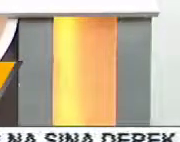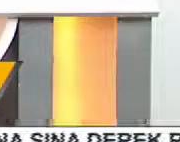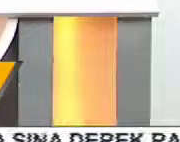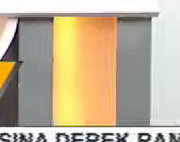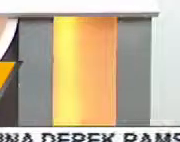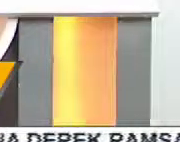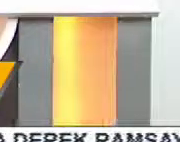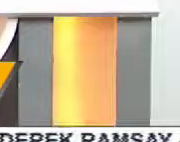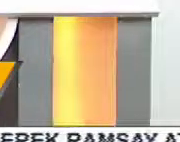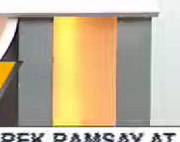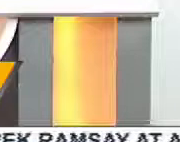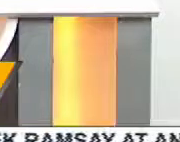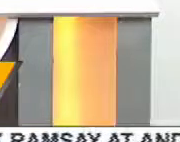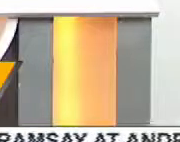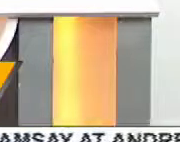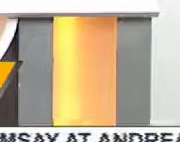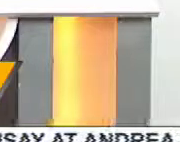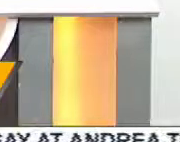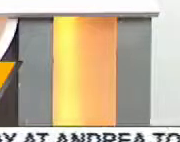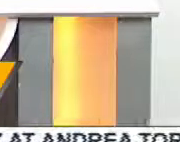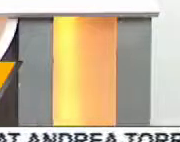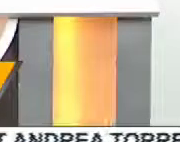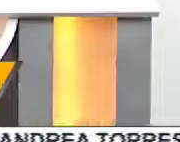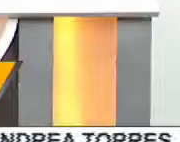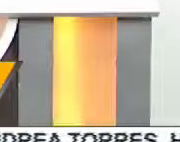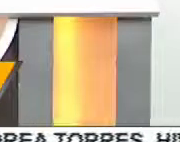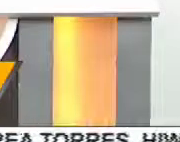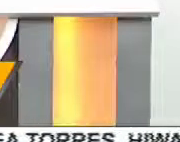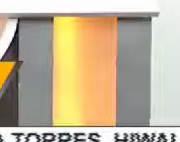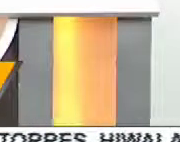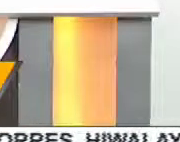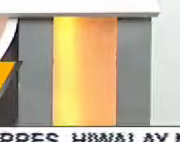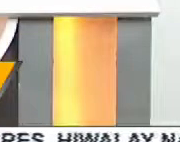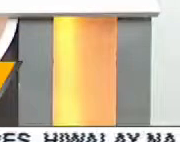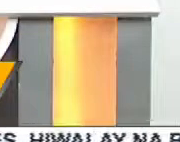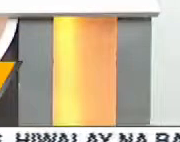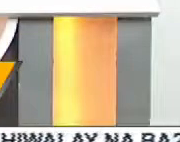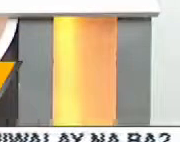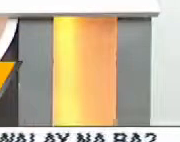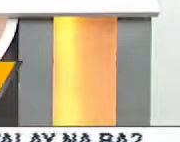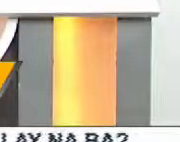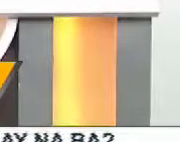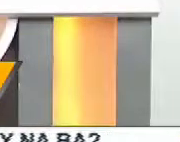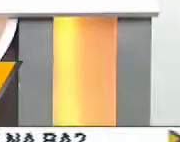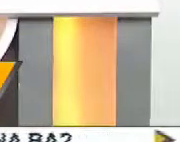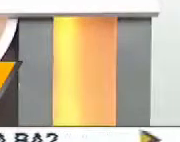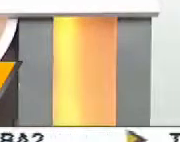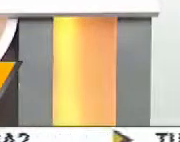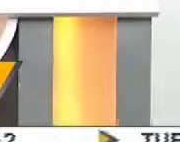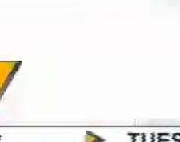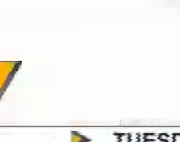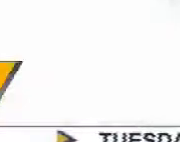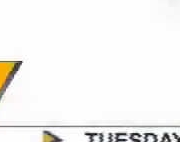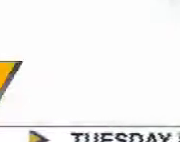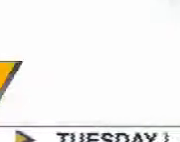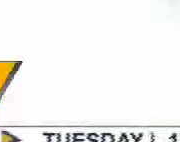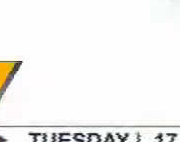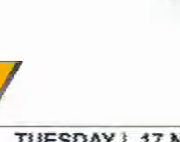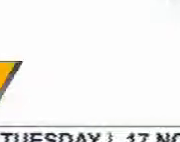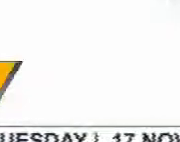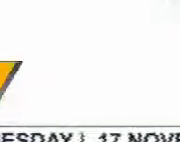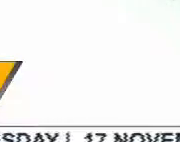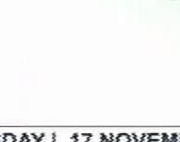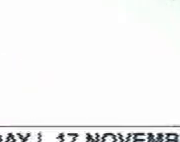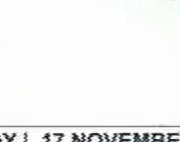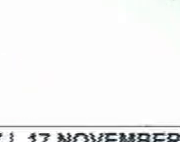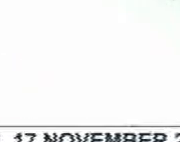Collection Interoperability Project po. Sa ngayon po, yung mga meron pong auto sweep ID, pwede po siyang